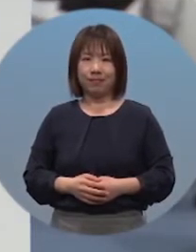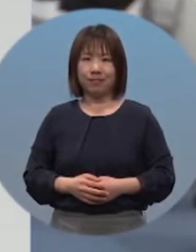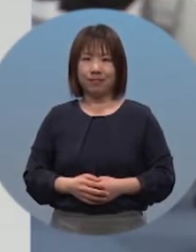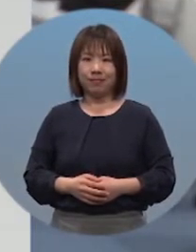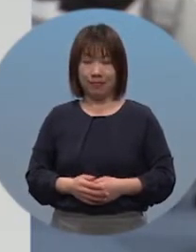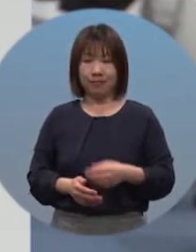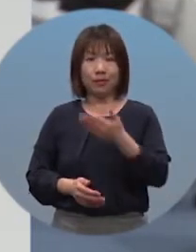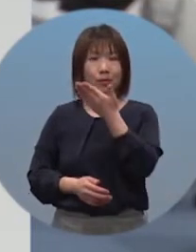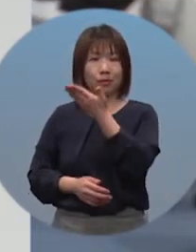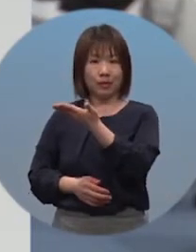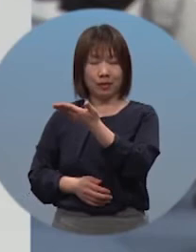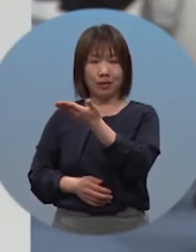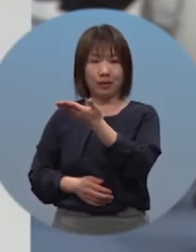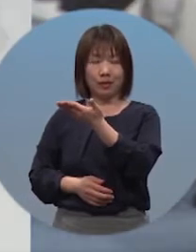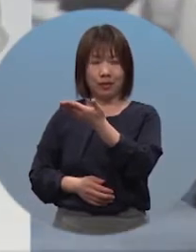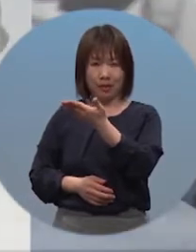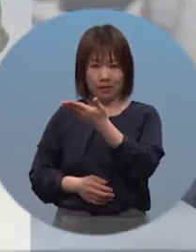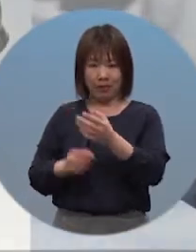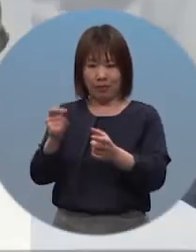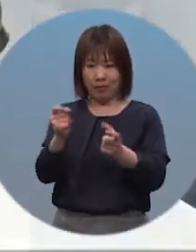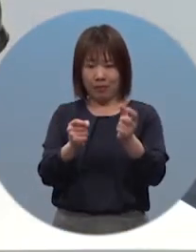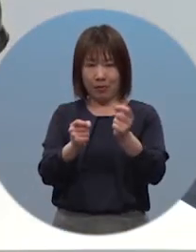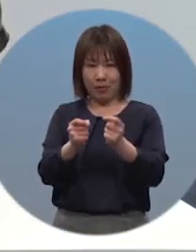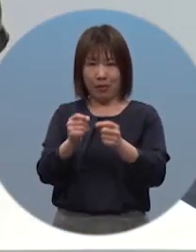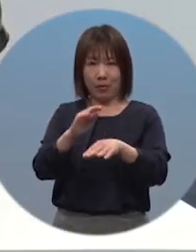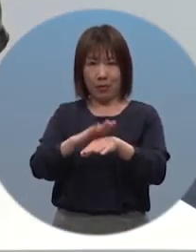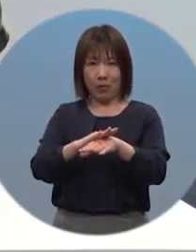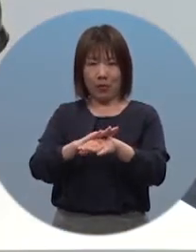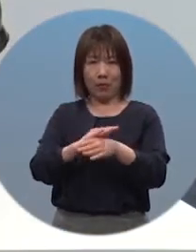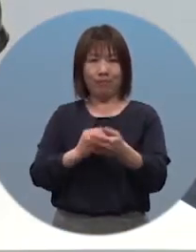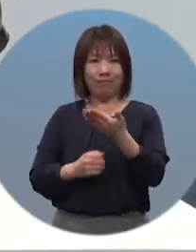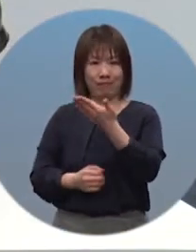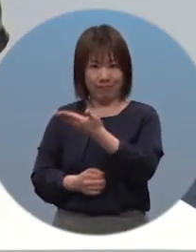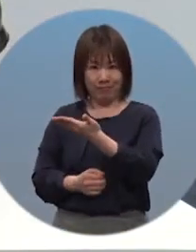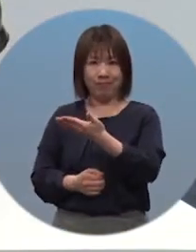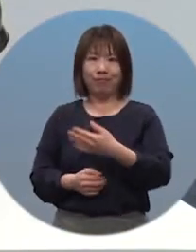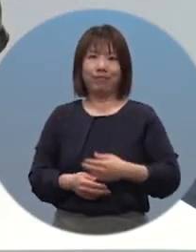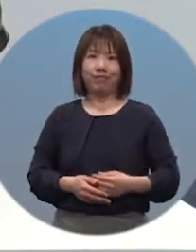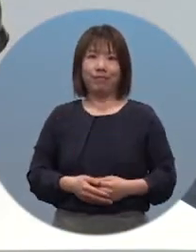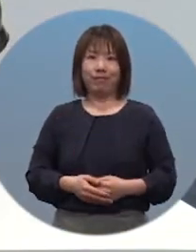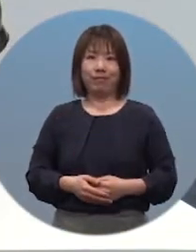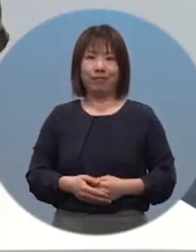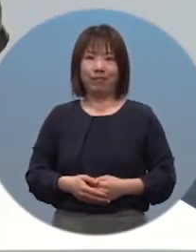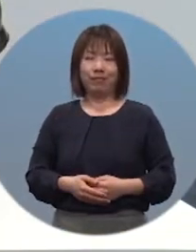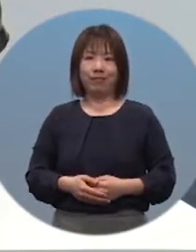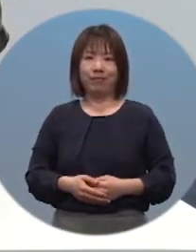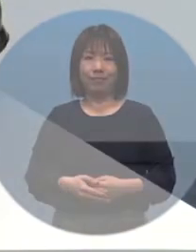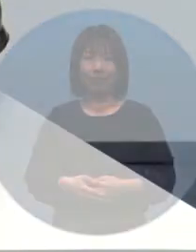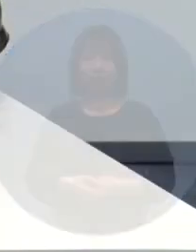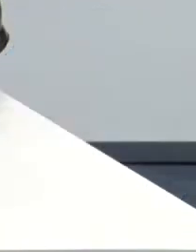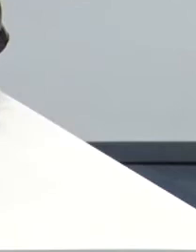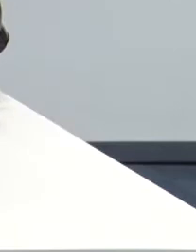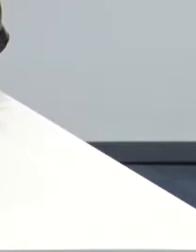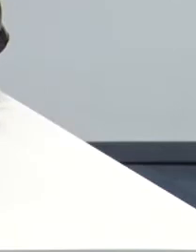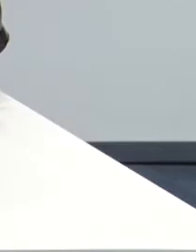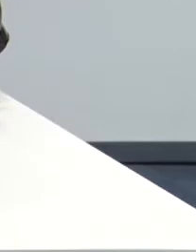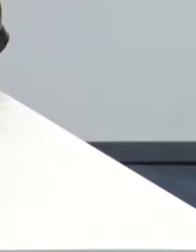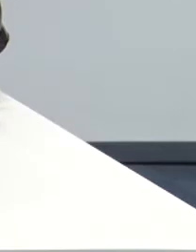こちらの作品が完成したようですんんん